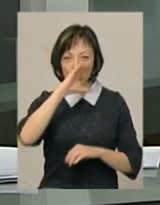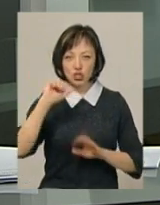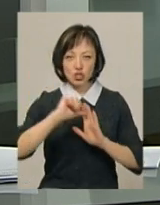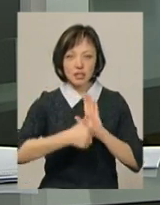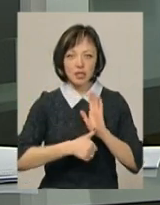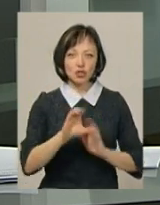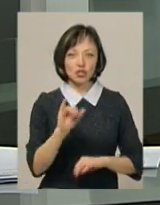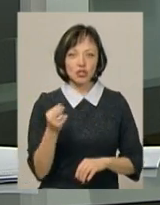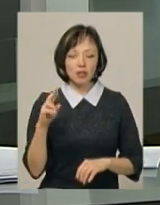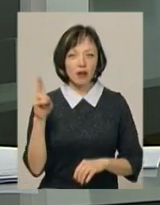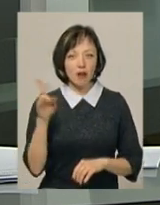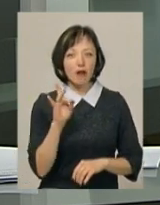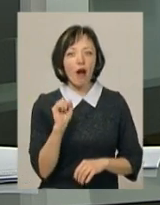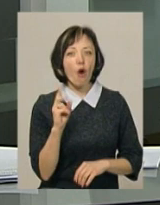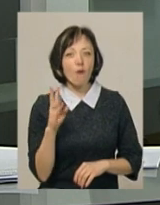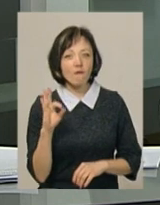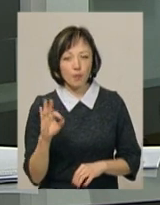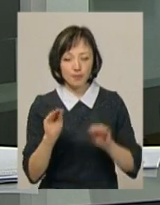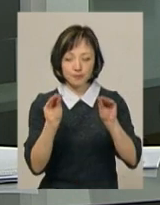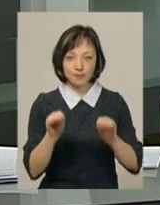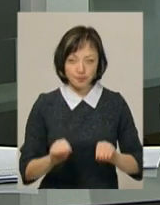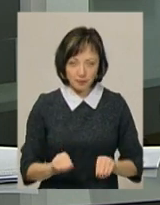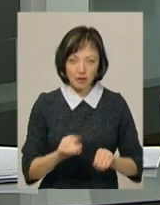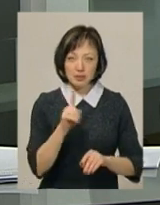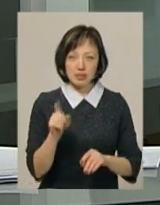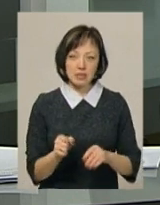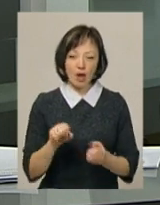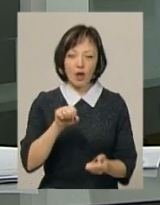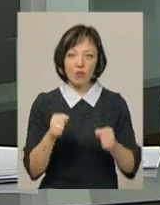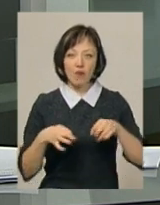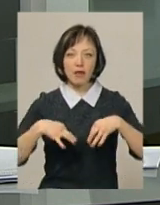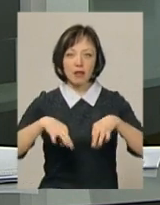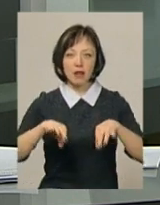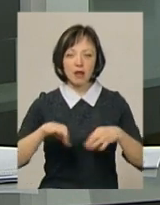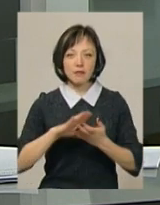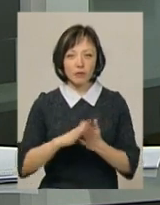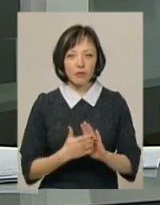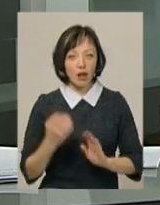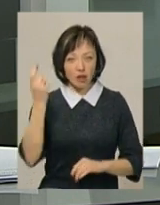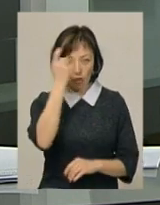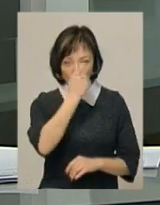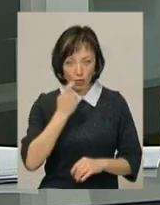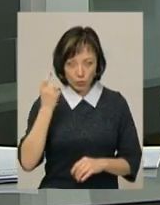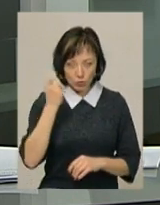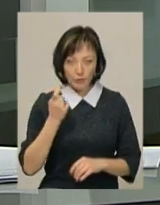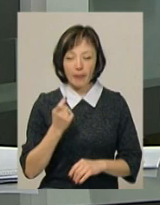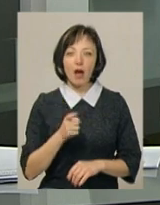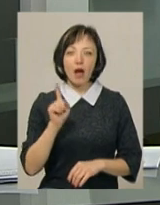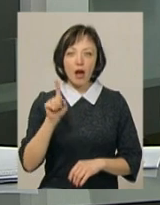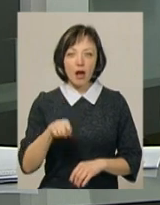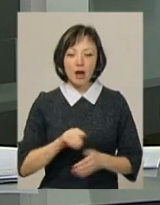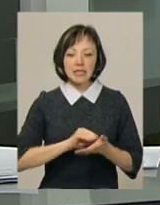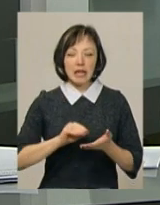січня у мікрорайоні Ракове. На чиновника склали протокол за керування транспортним засобом у стані алкогольного сп'яніння. Тоді